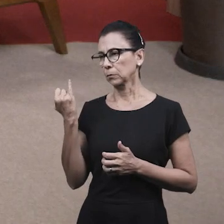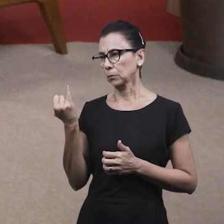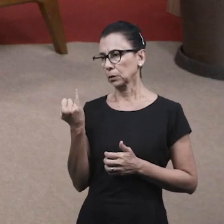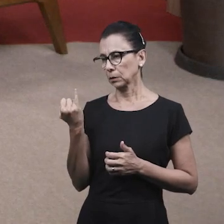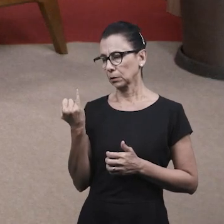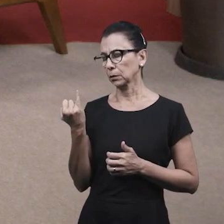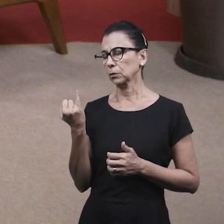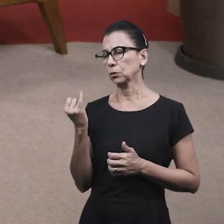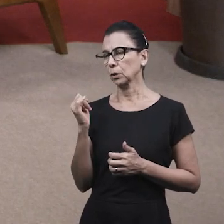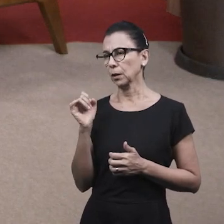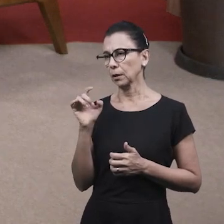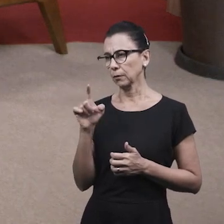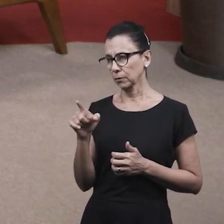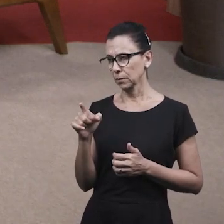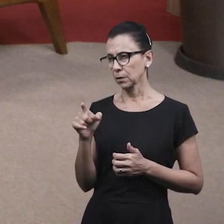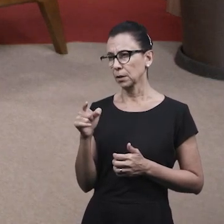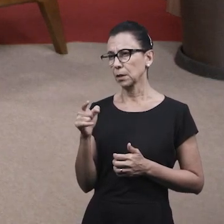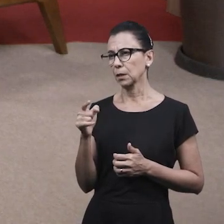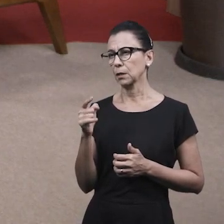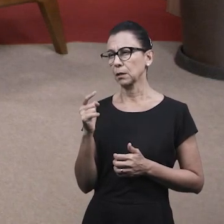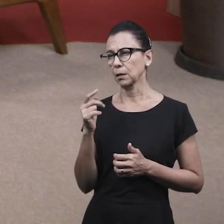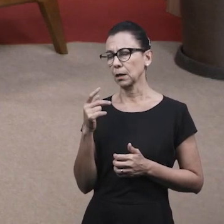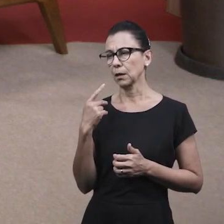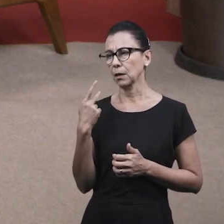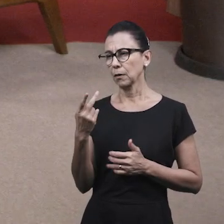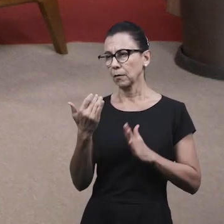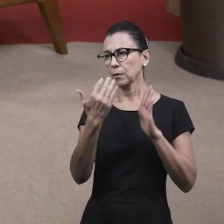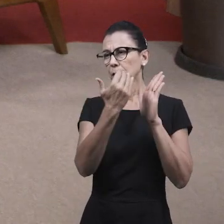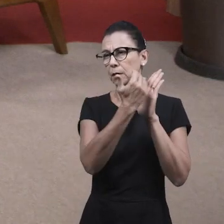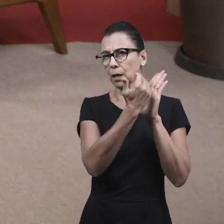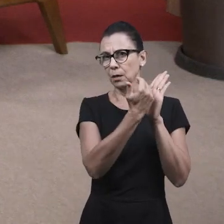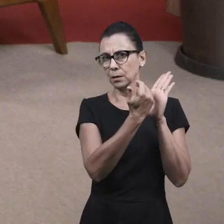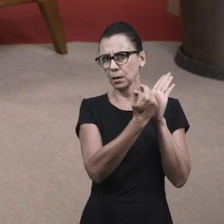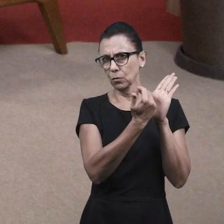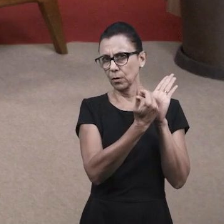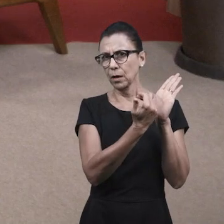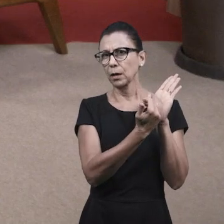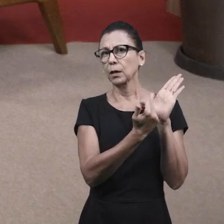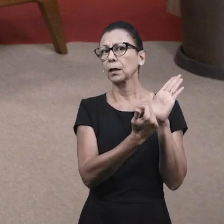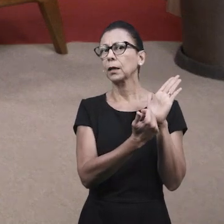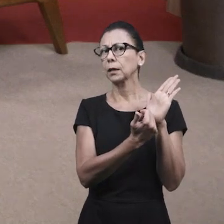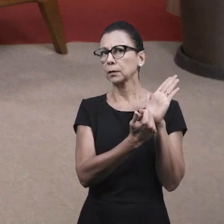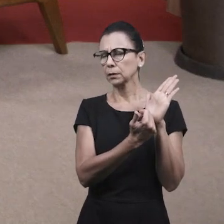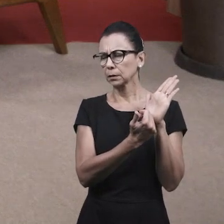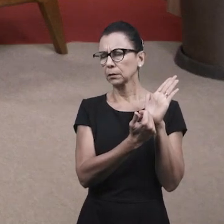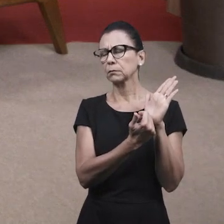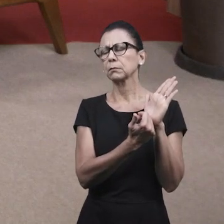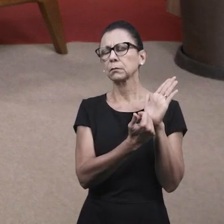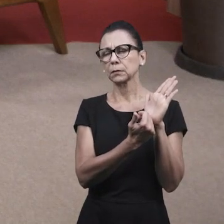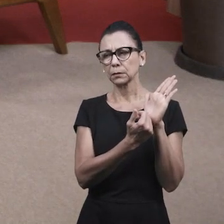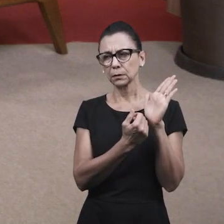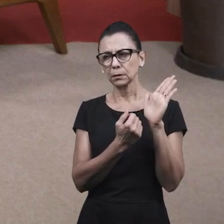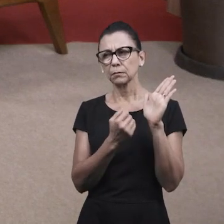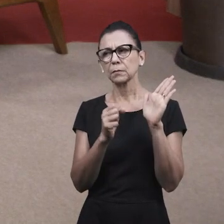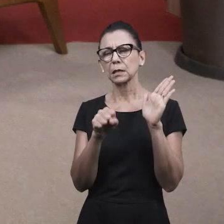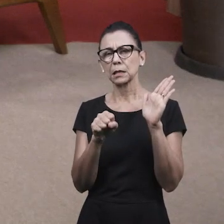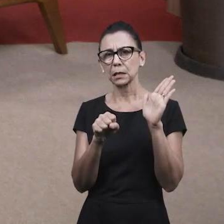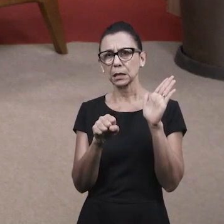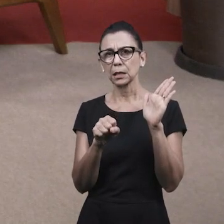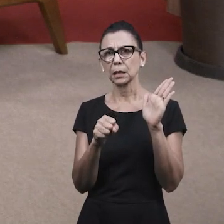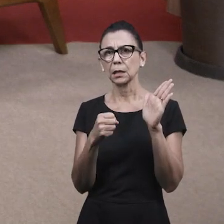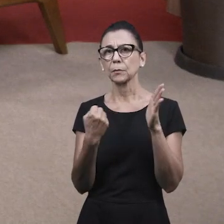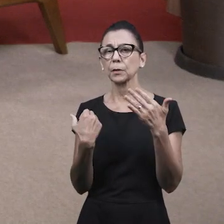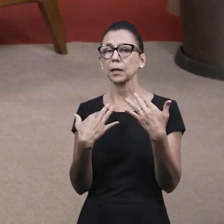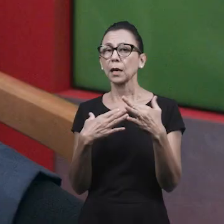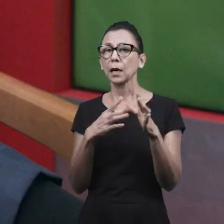Quelle introduction nous pouvons faire sur ce principe dans notre programme aujourd'hui? Il est très important d'avoir cité que c'est une